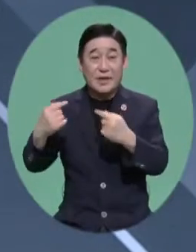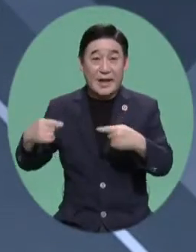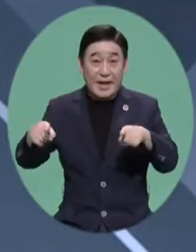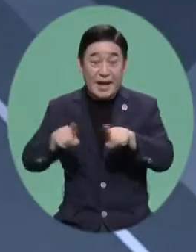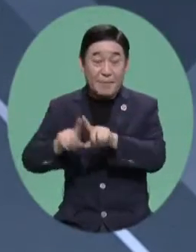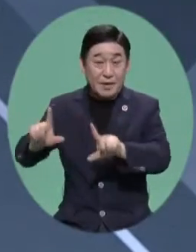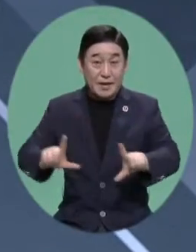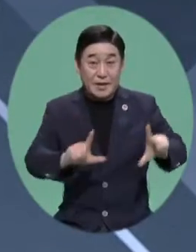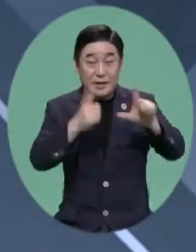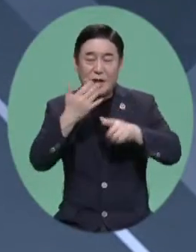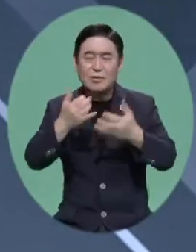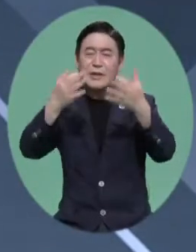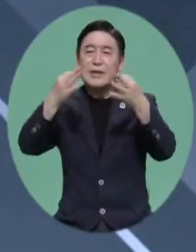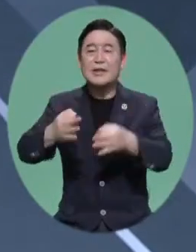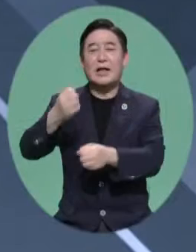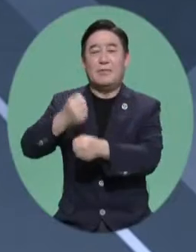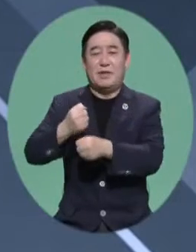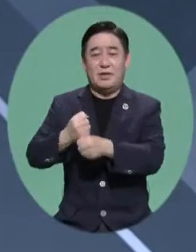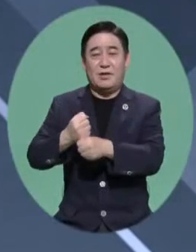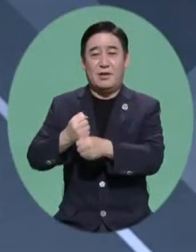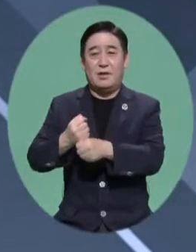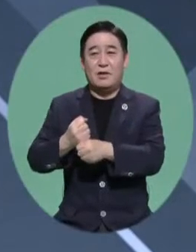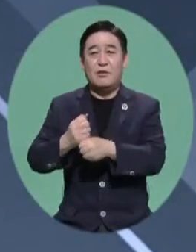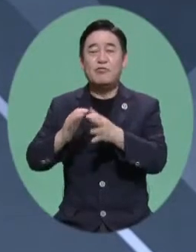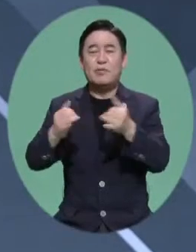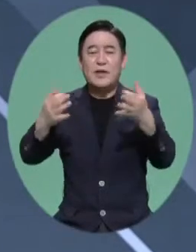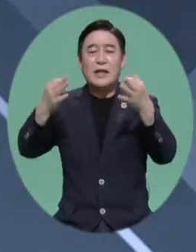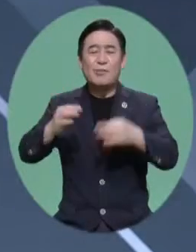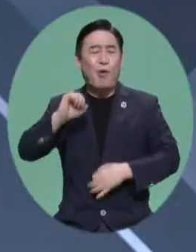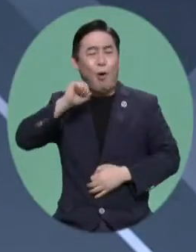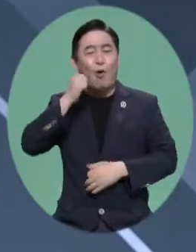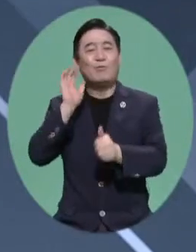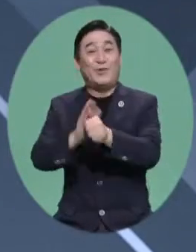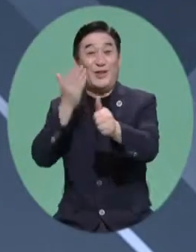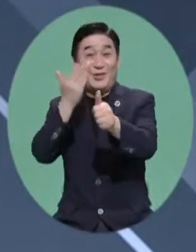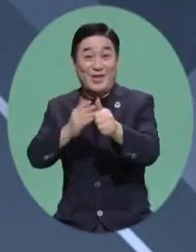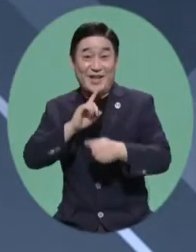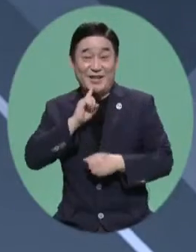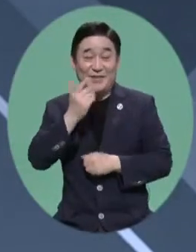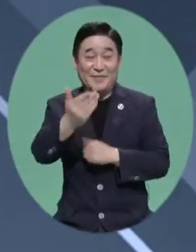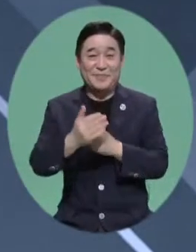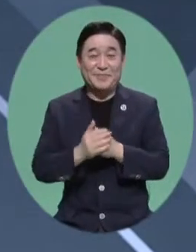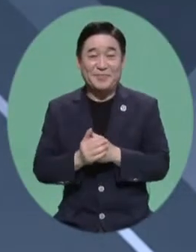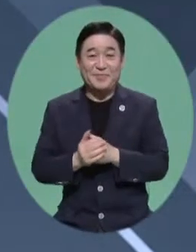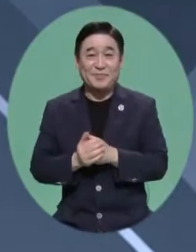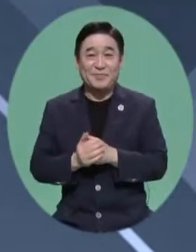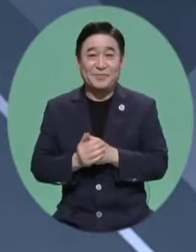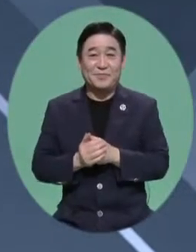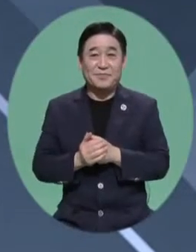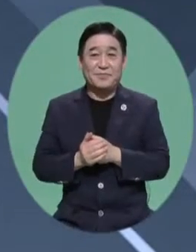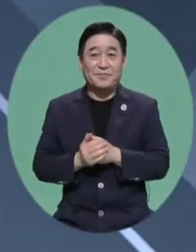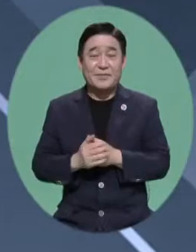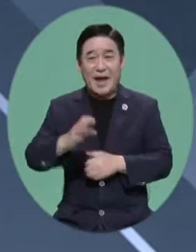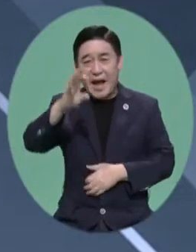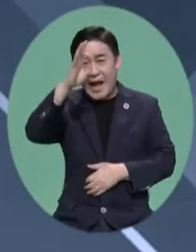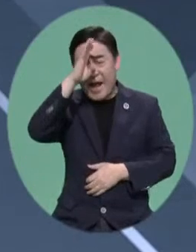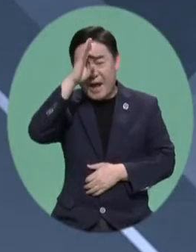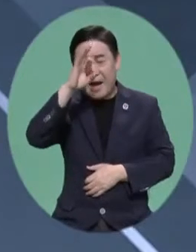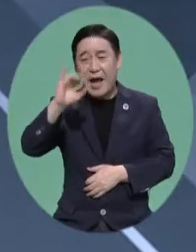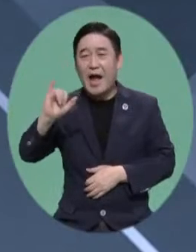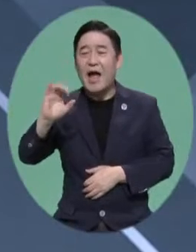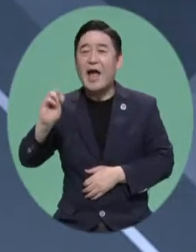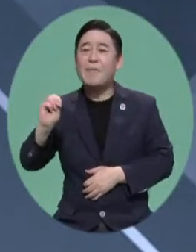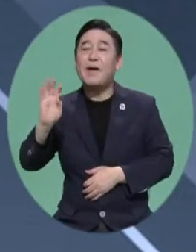은행을 만들어서 우리 국민들이 겪는 금융 상의 어려움 바지 오너 쓰겠다는 말씀을 드립니다 imf 때